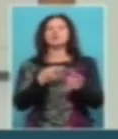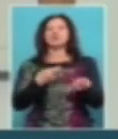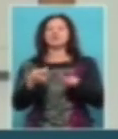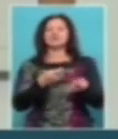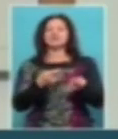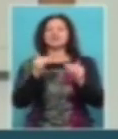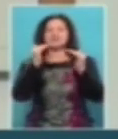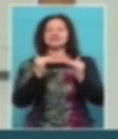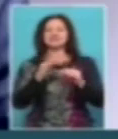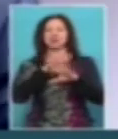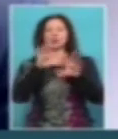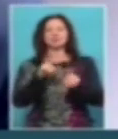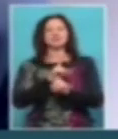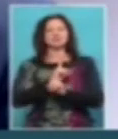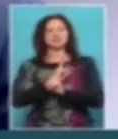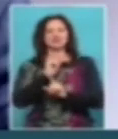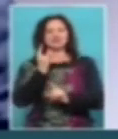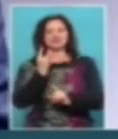шешімін табуда.